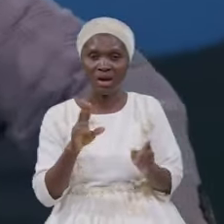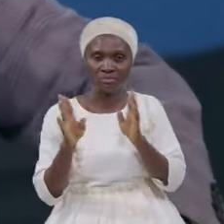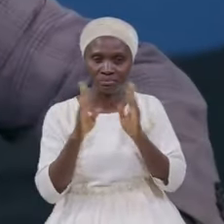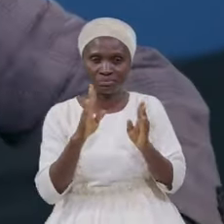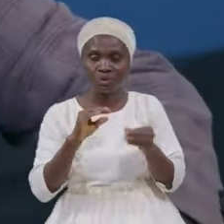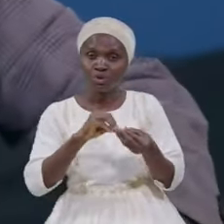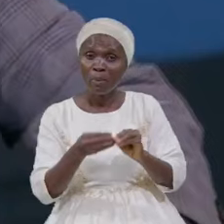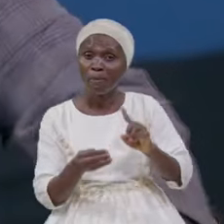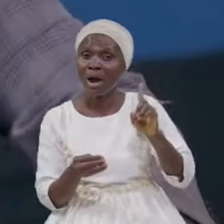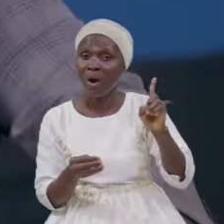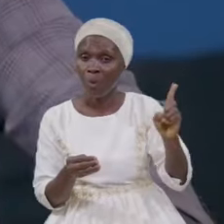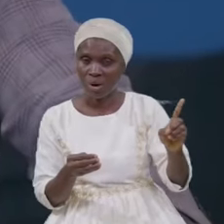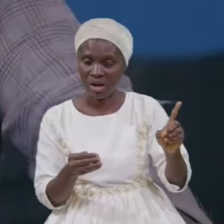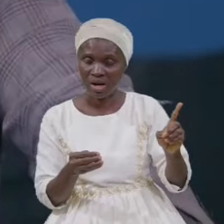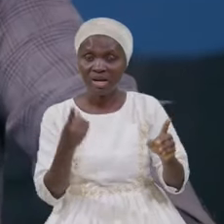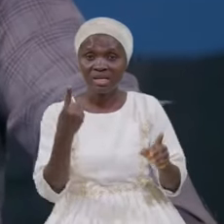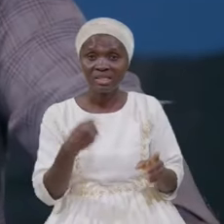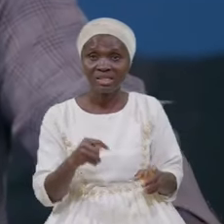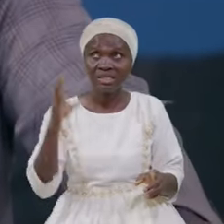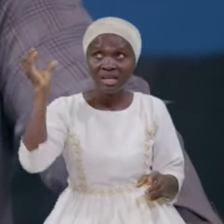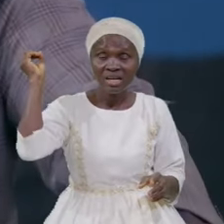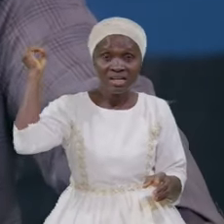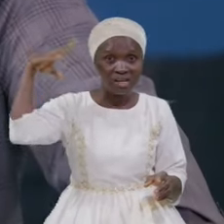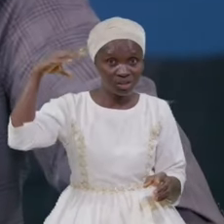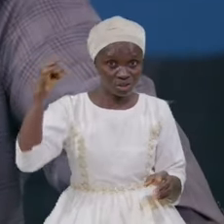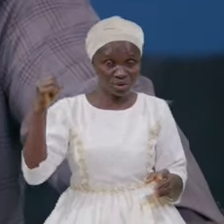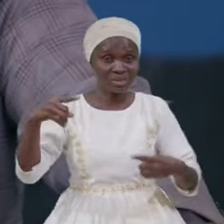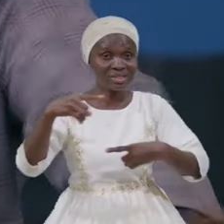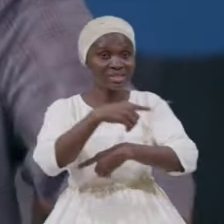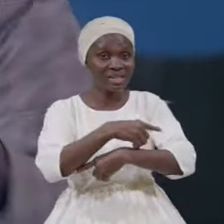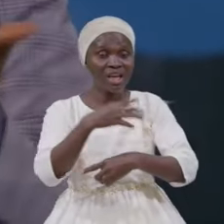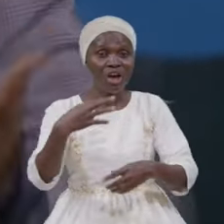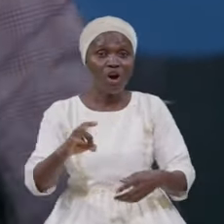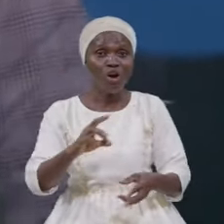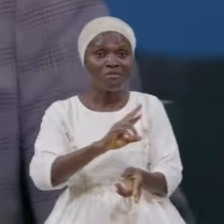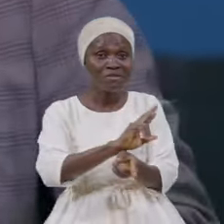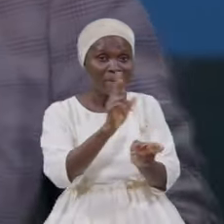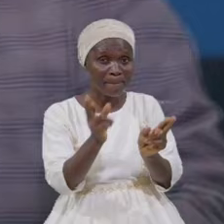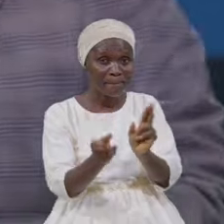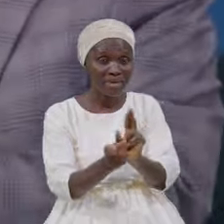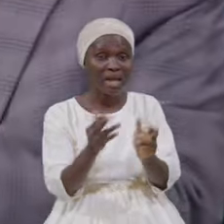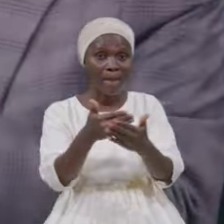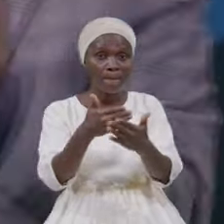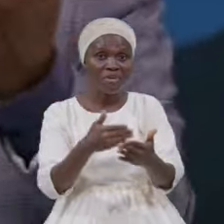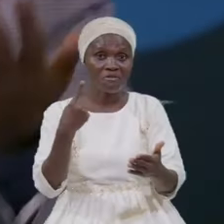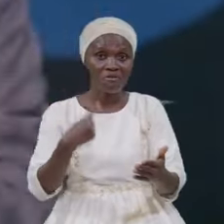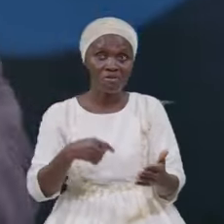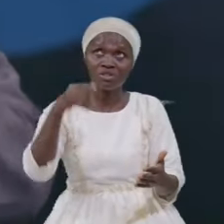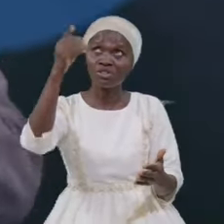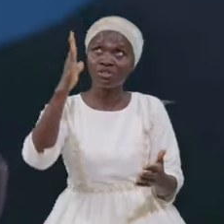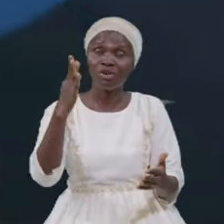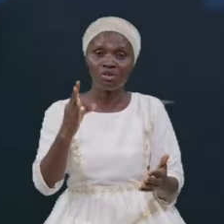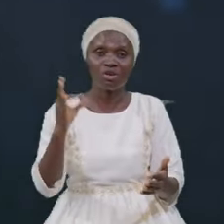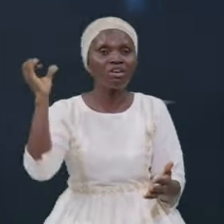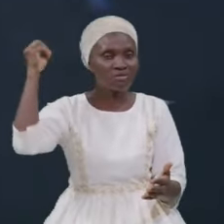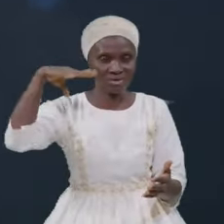gracieux de la repentance devant le Dieu de la grâce. Il est si merveilleux. Il invite tout